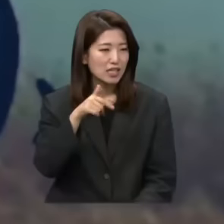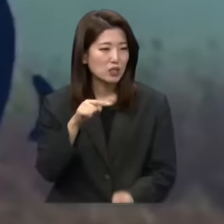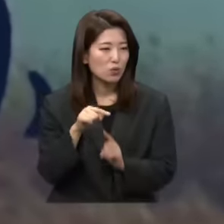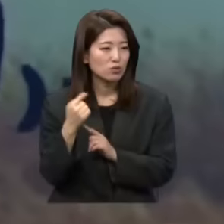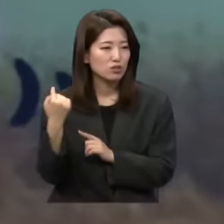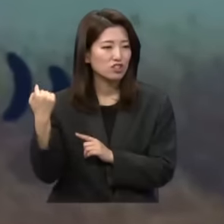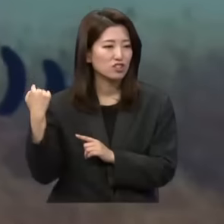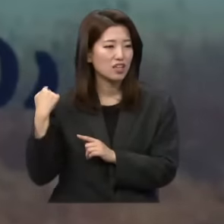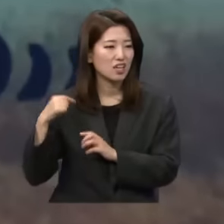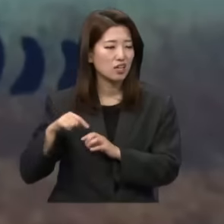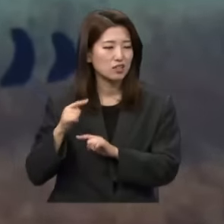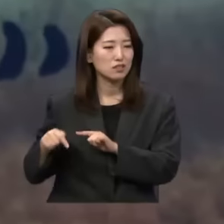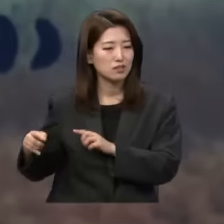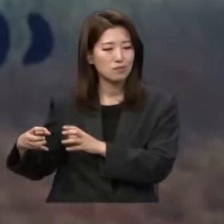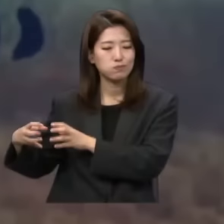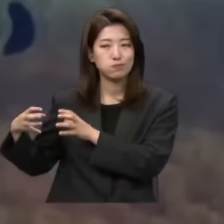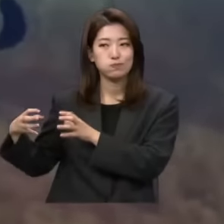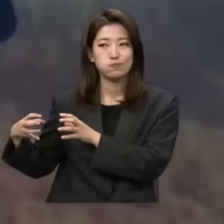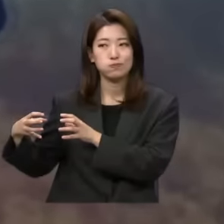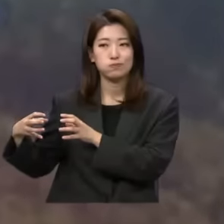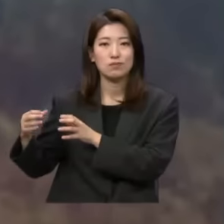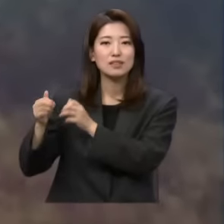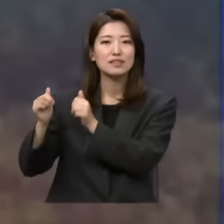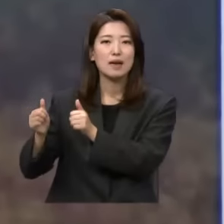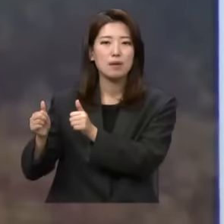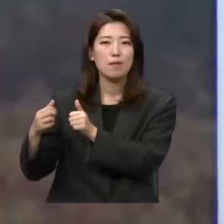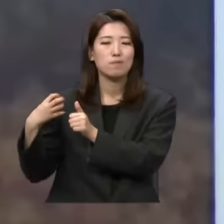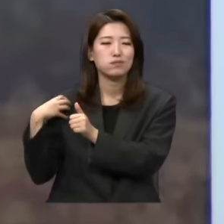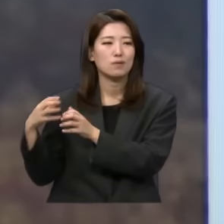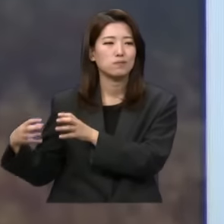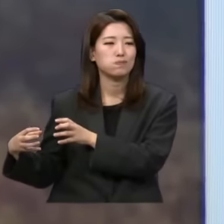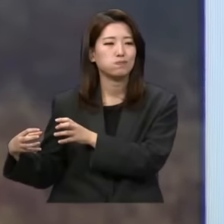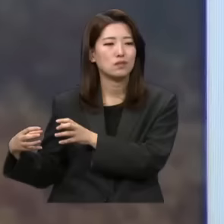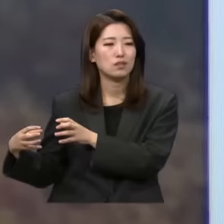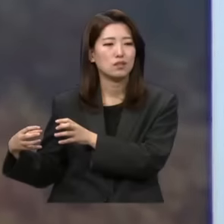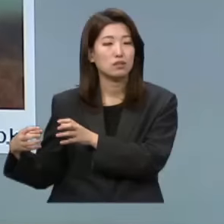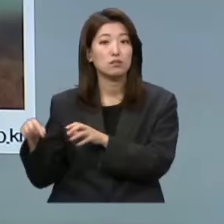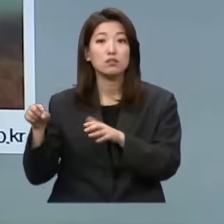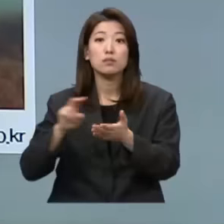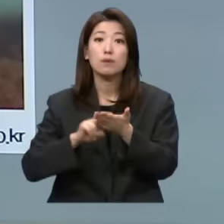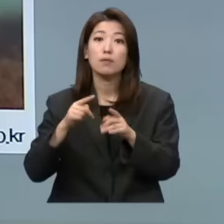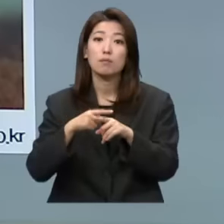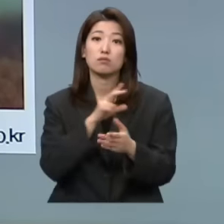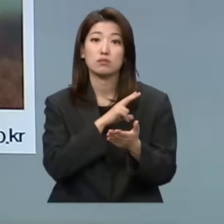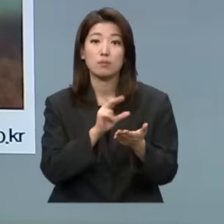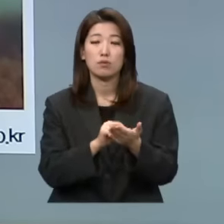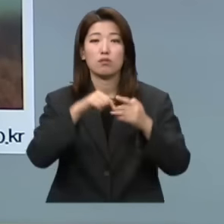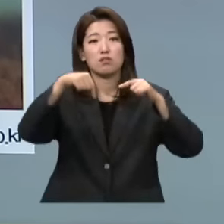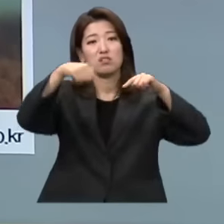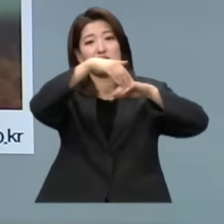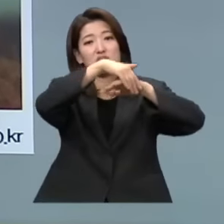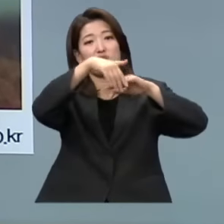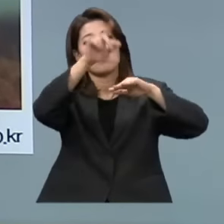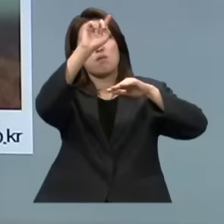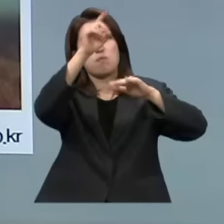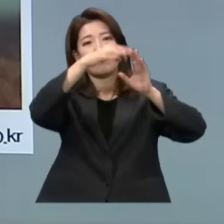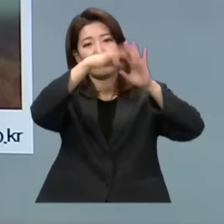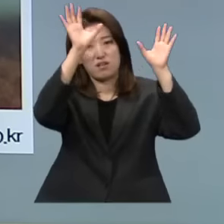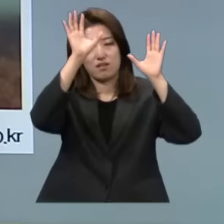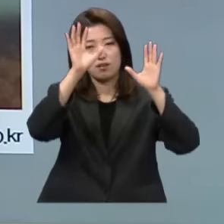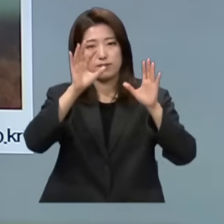지금 있는 거 아니냐라는 얘긴 거예요 근데 제목이 정책이고 뭐고입니다 지금 말씀이